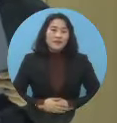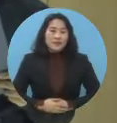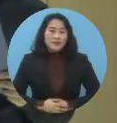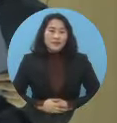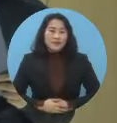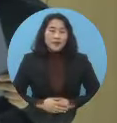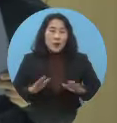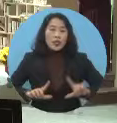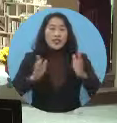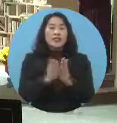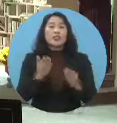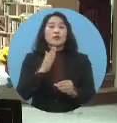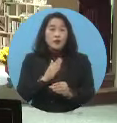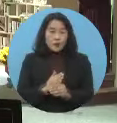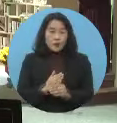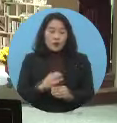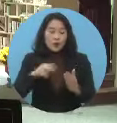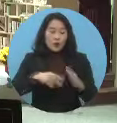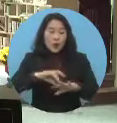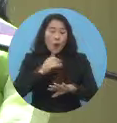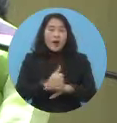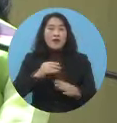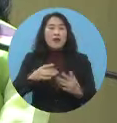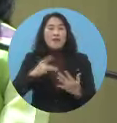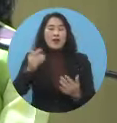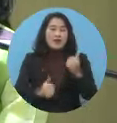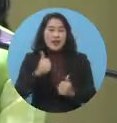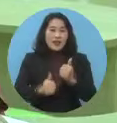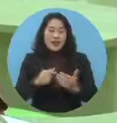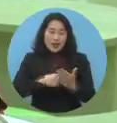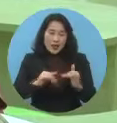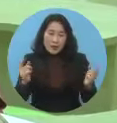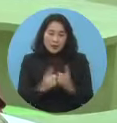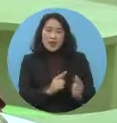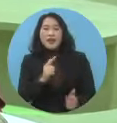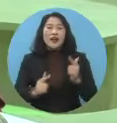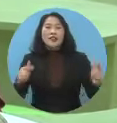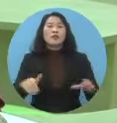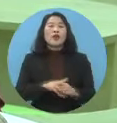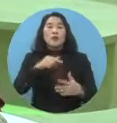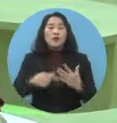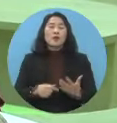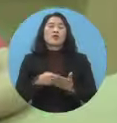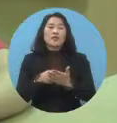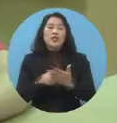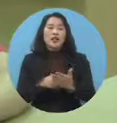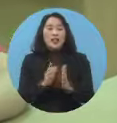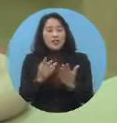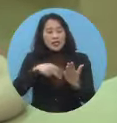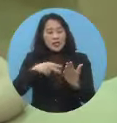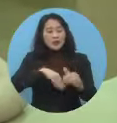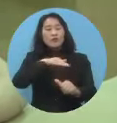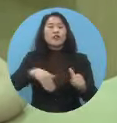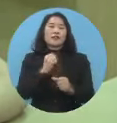전라남도는 올해의 책을 중심으로 독서왕 선발대회 작가와의 만남 등 다양한 독서문화 프로그램을 추진해 책 읽는